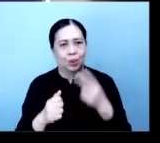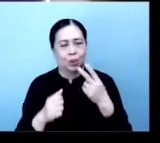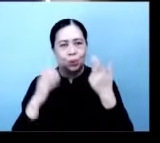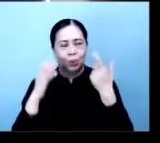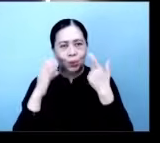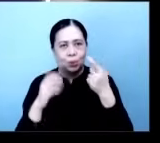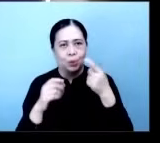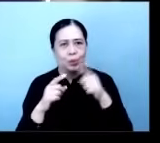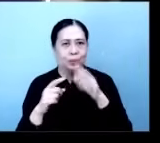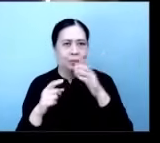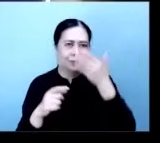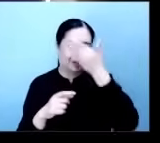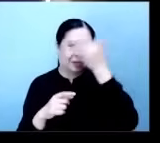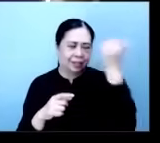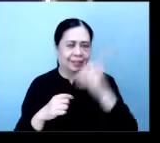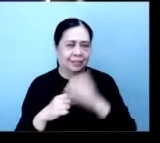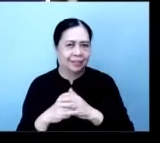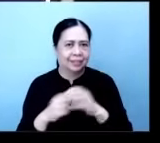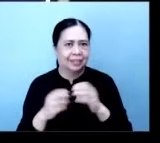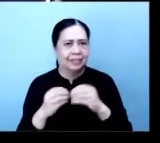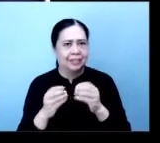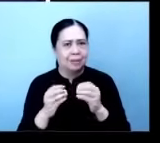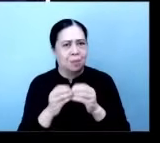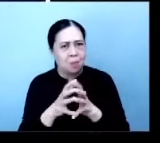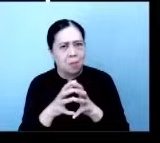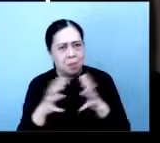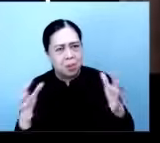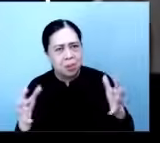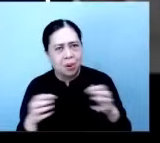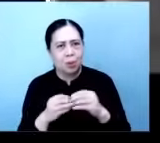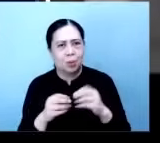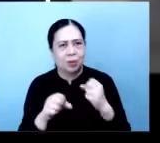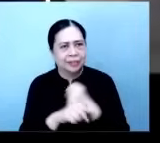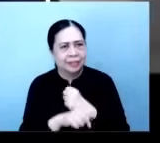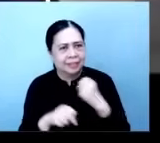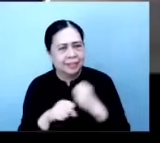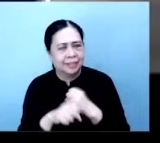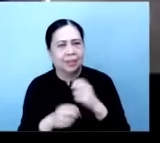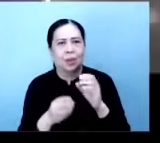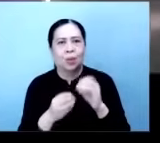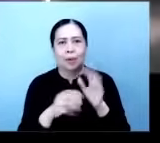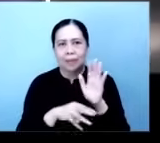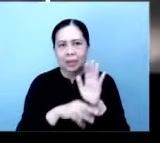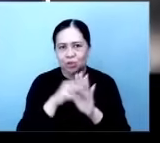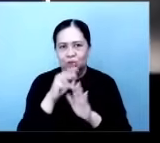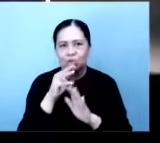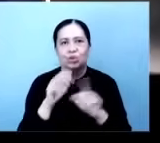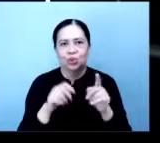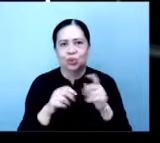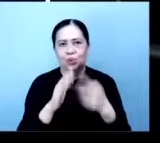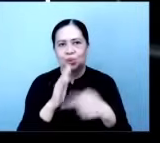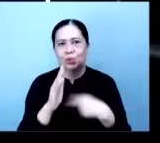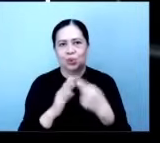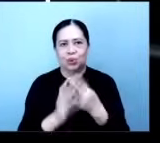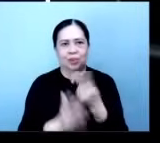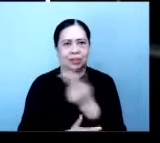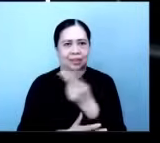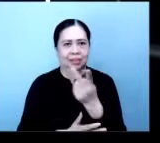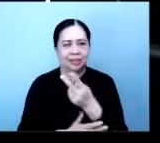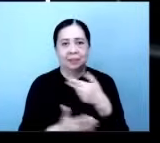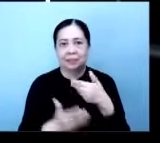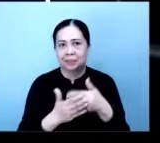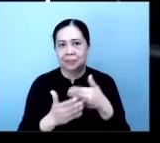Forgotten. Mas intense, mas palaban, at mas mature daw ang role ng Josh Lia dito. Coming soon na yan sa